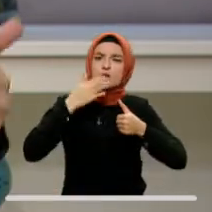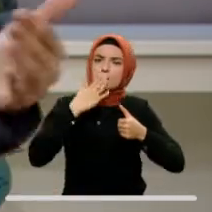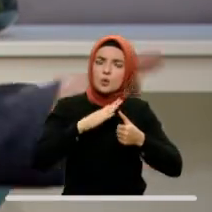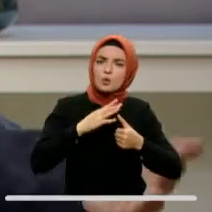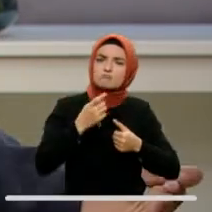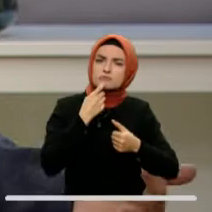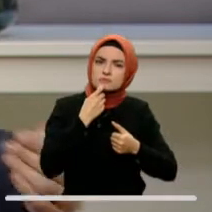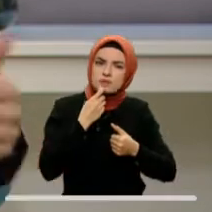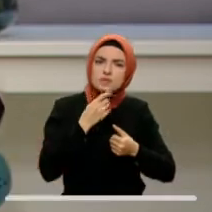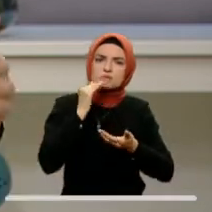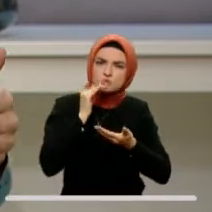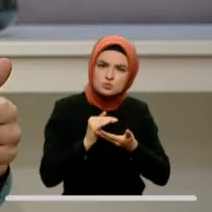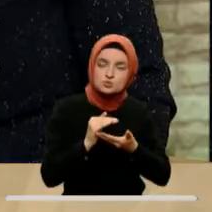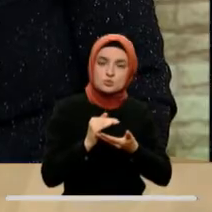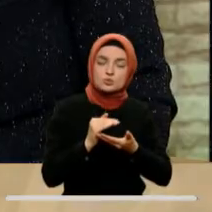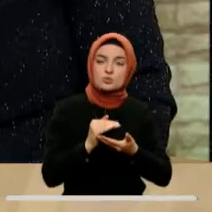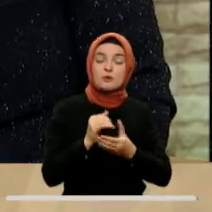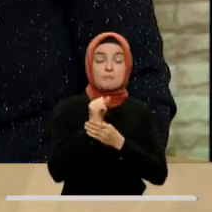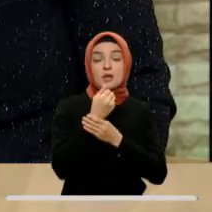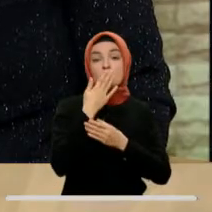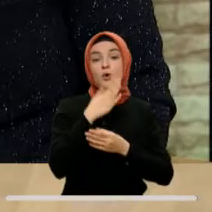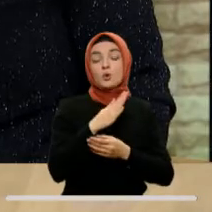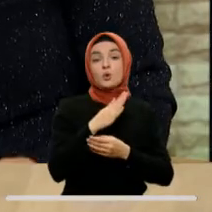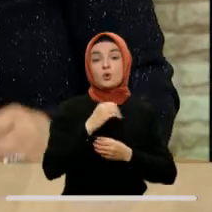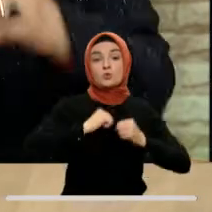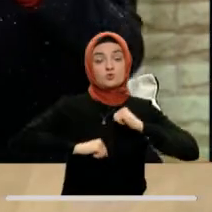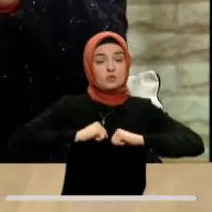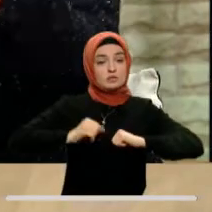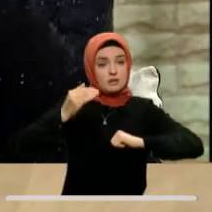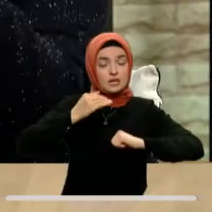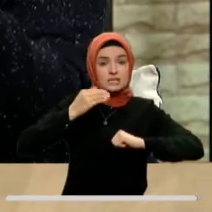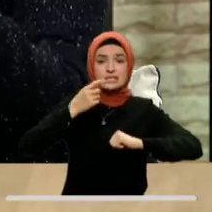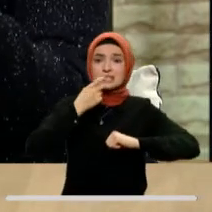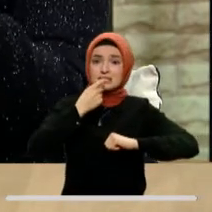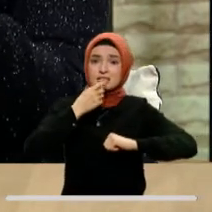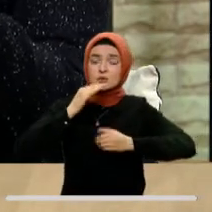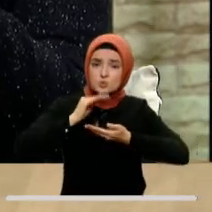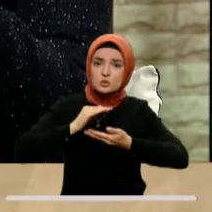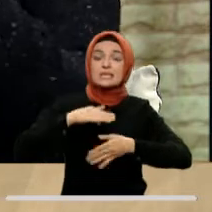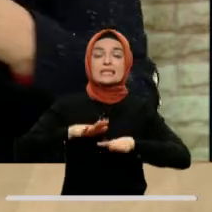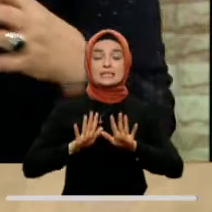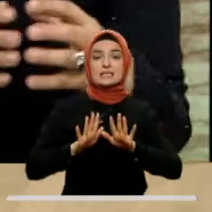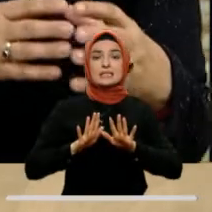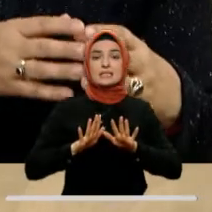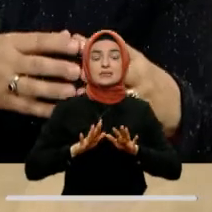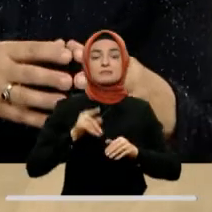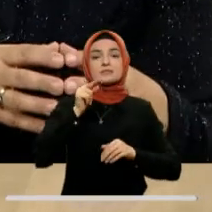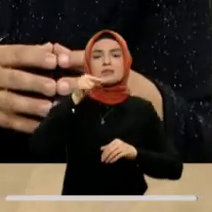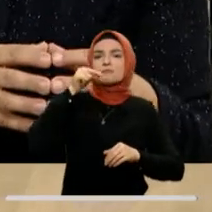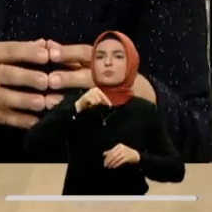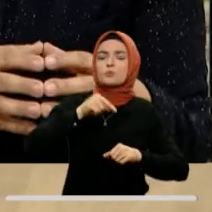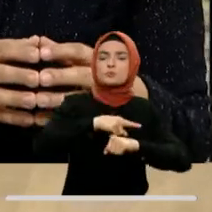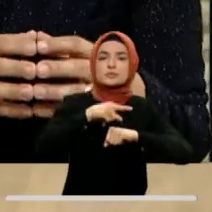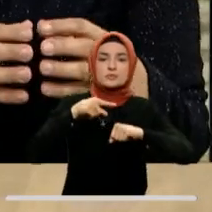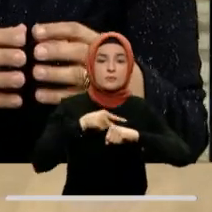kaç? Mesleğin ne yok. Ne diyor anne? Üniversiteye geldiği zaman yaşın küçük. Hayır yaşın küçük değil. Senin böyle bir